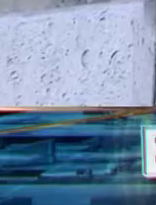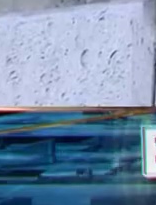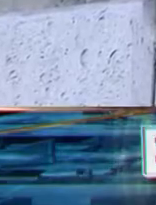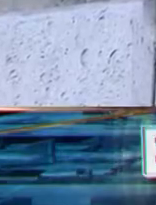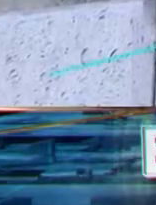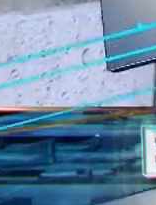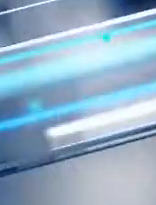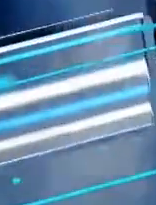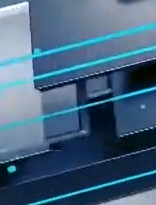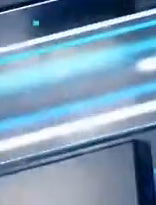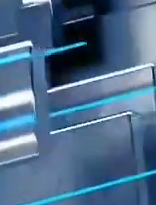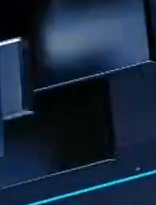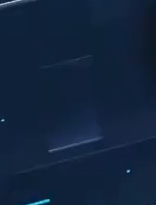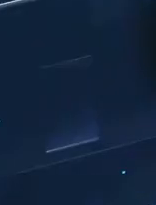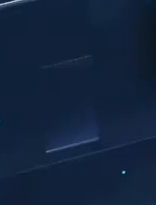қойылды.